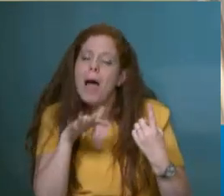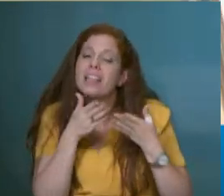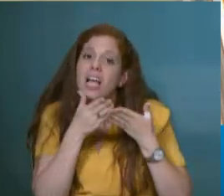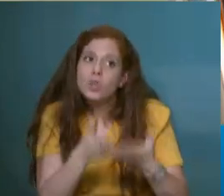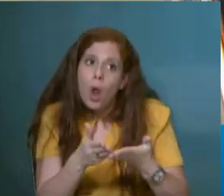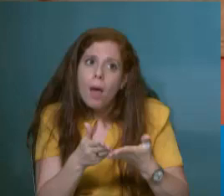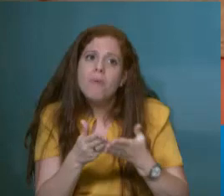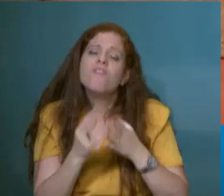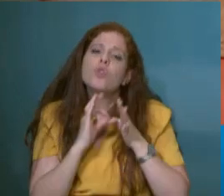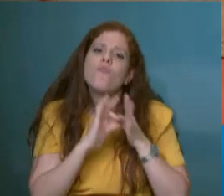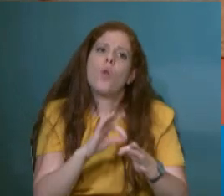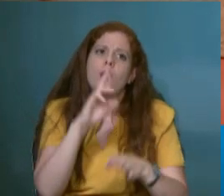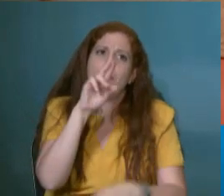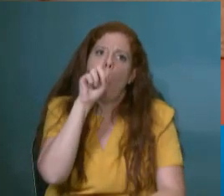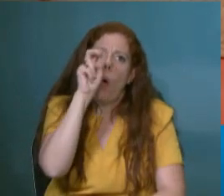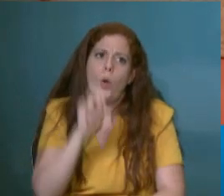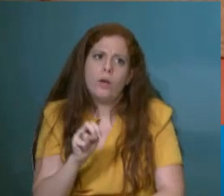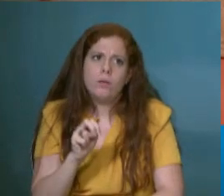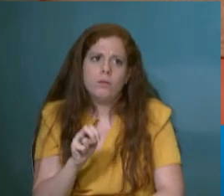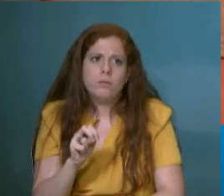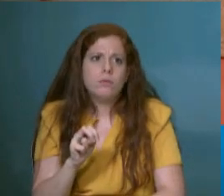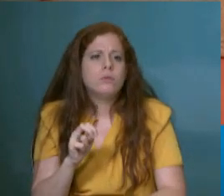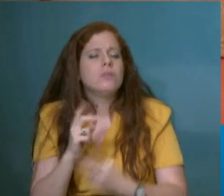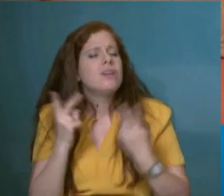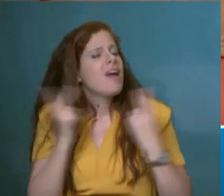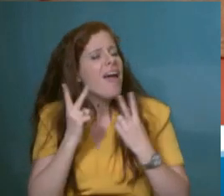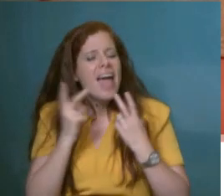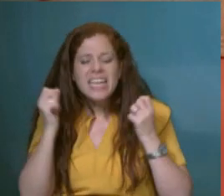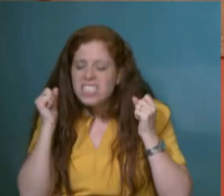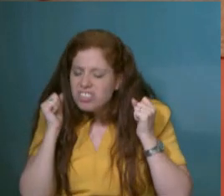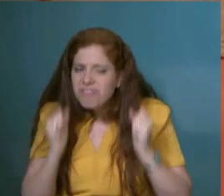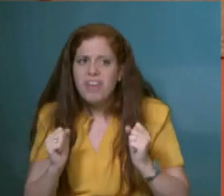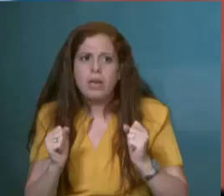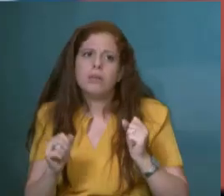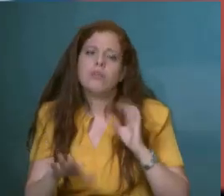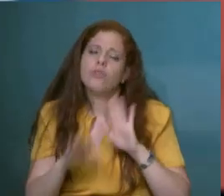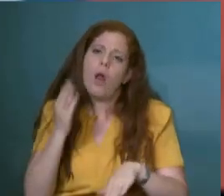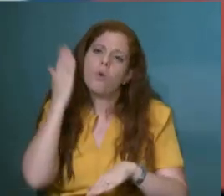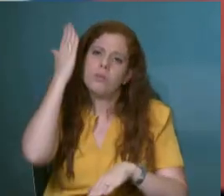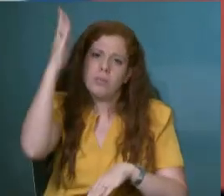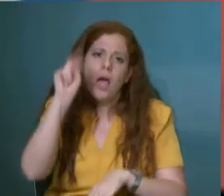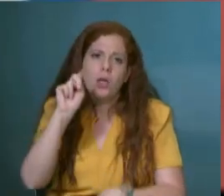אותם לרון. ספק שנמצא את נוגה.